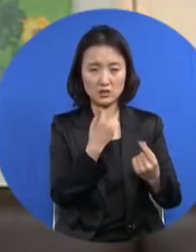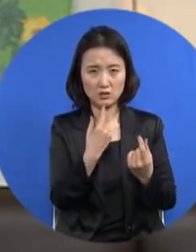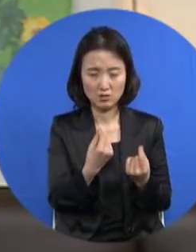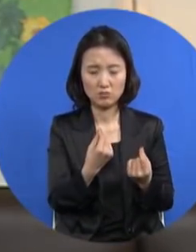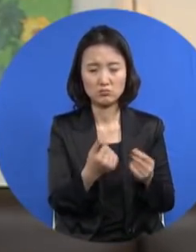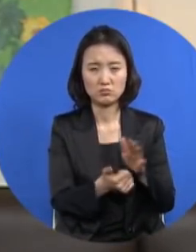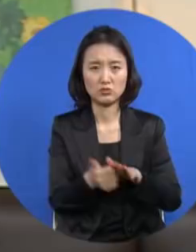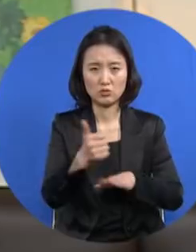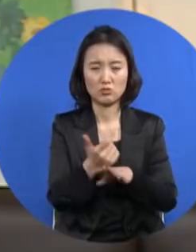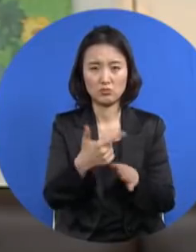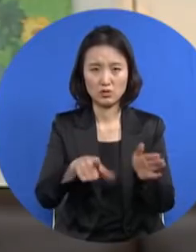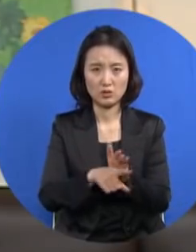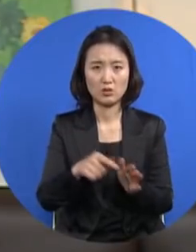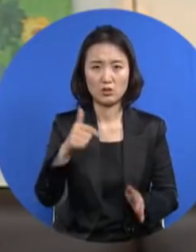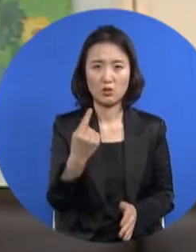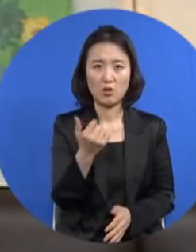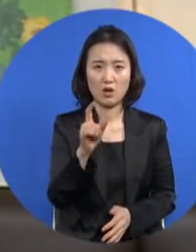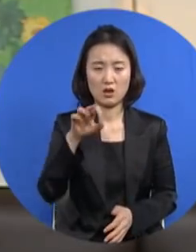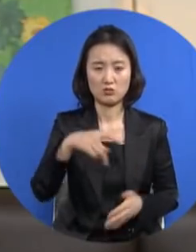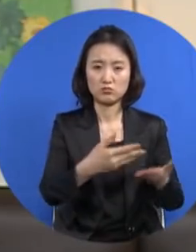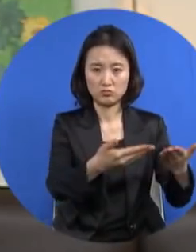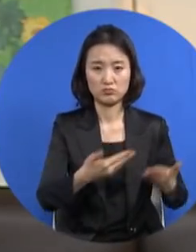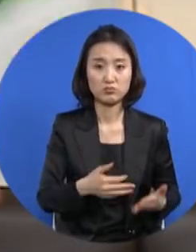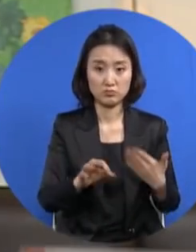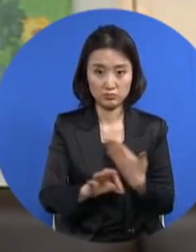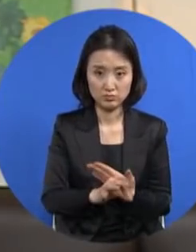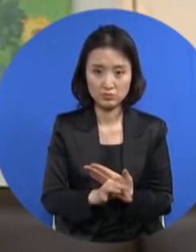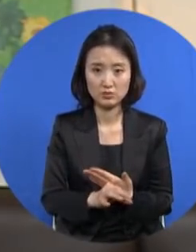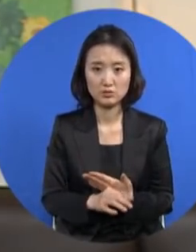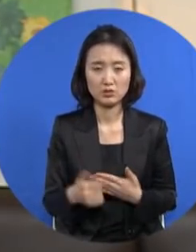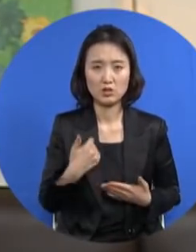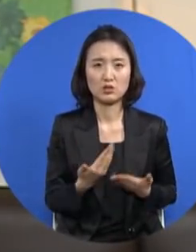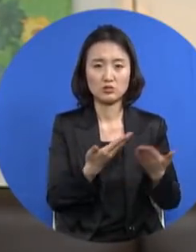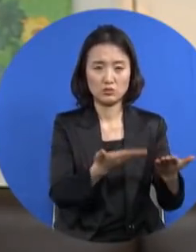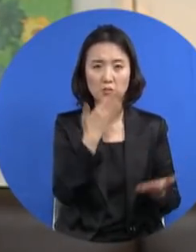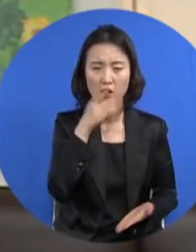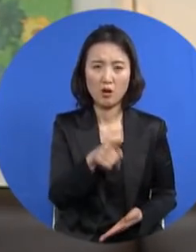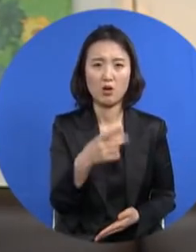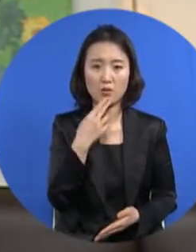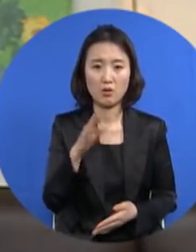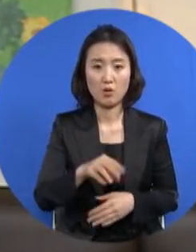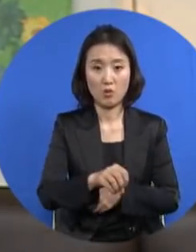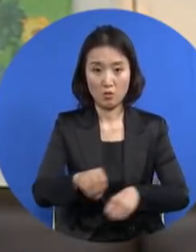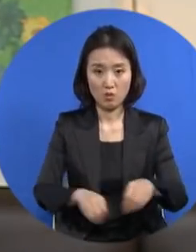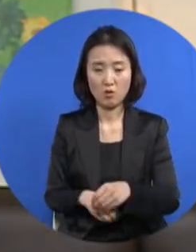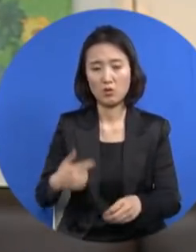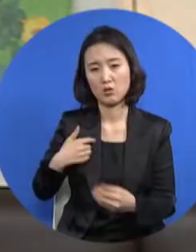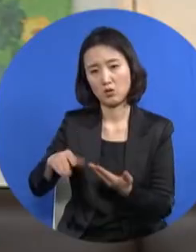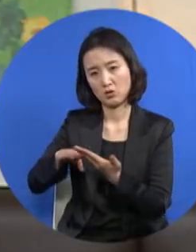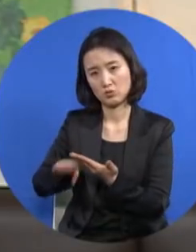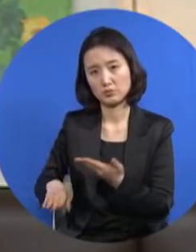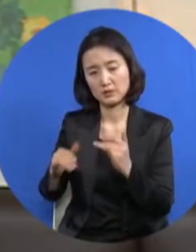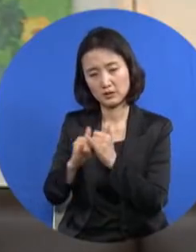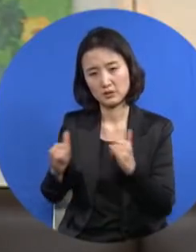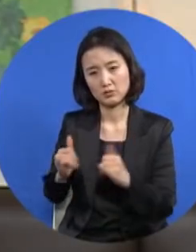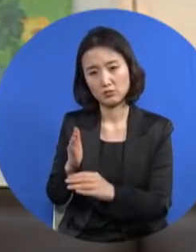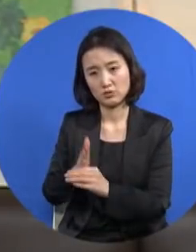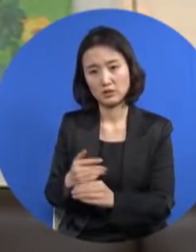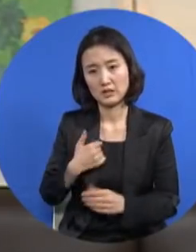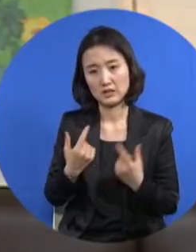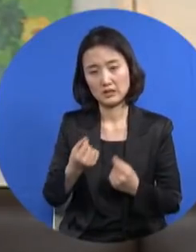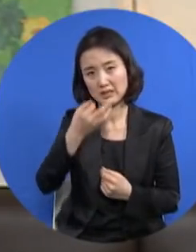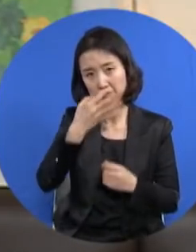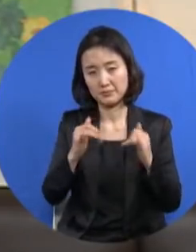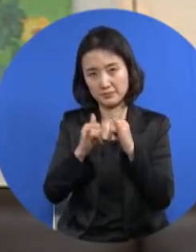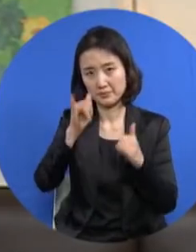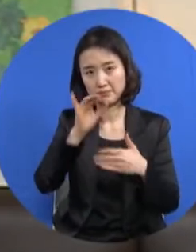노하우를 전수해 주시면 내가 당신한테 줄 것은 없고 내 후배님 중에 이렇게 나처럼 힘든